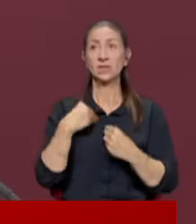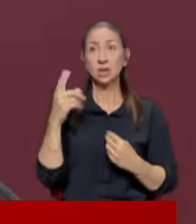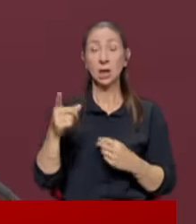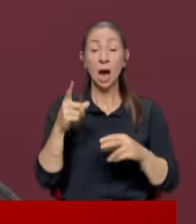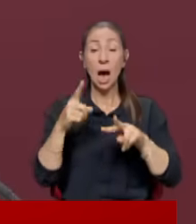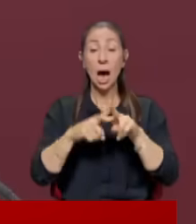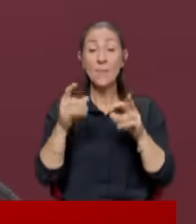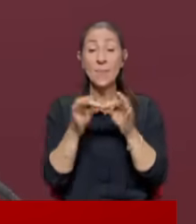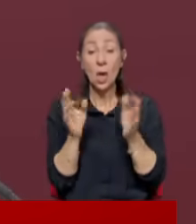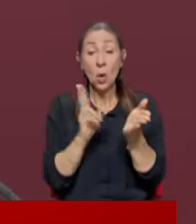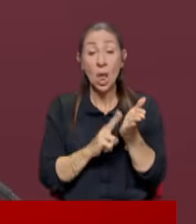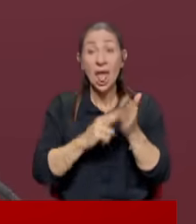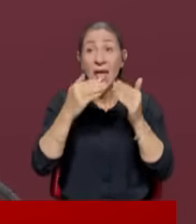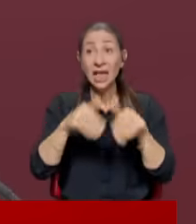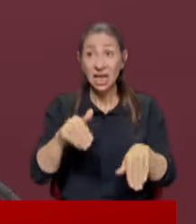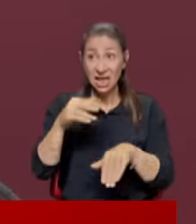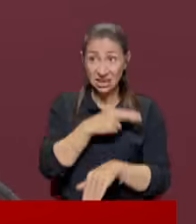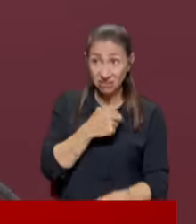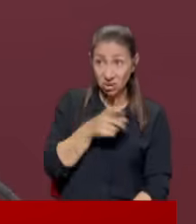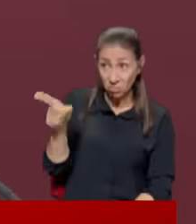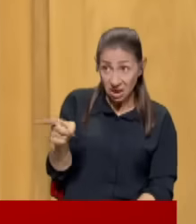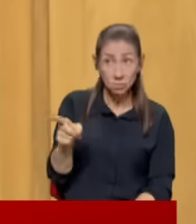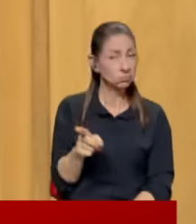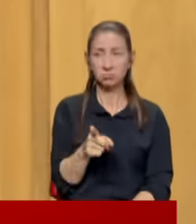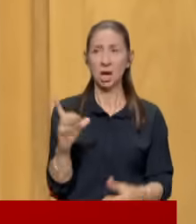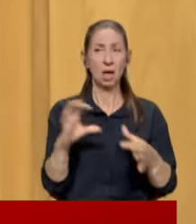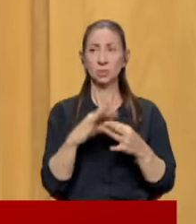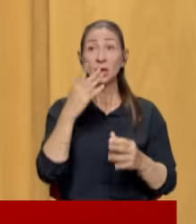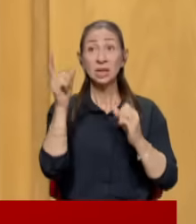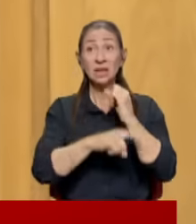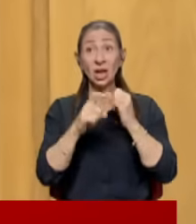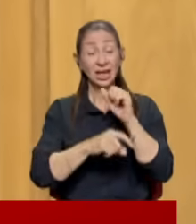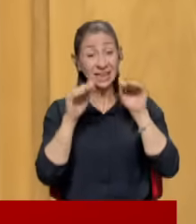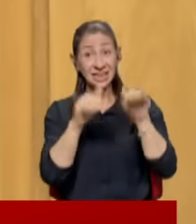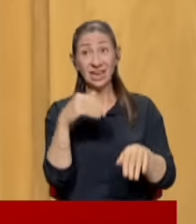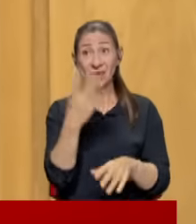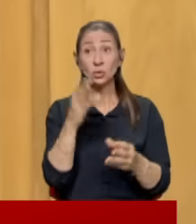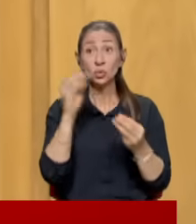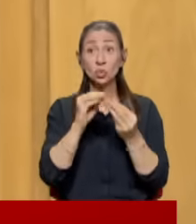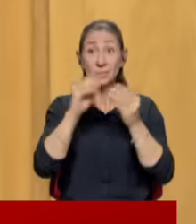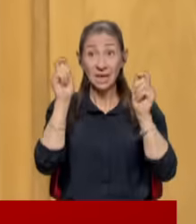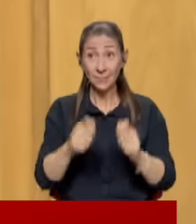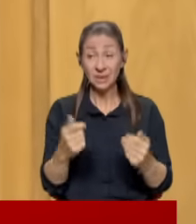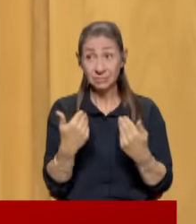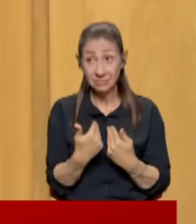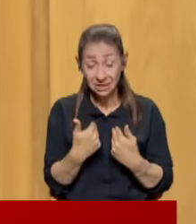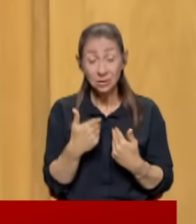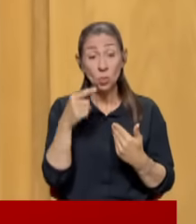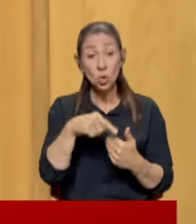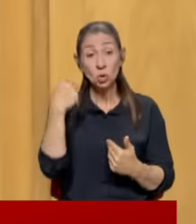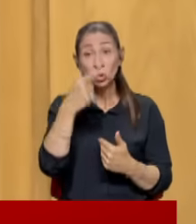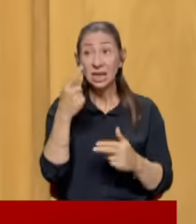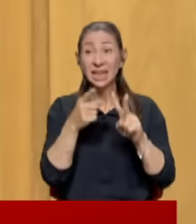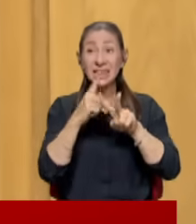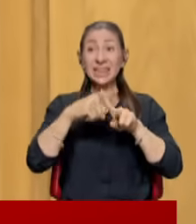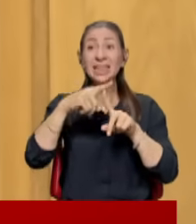Avrupa Birliği üyeliğini engelleyen İsveç mi? Alakası yok. Teröre destek verdiği suçlaması yaptığımız ve bu nedenle